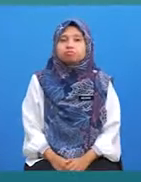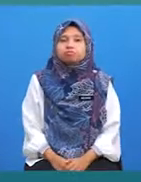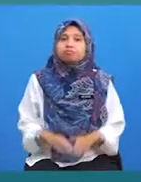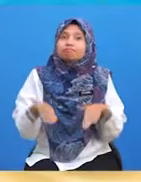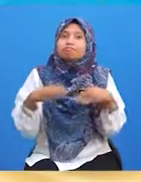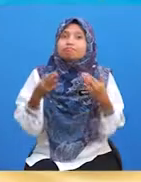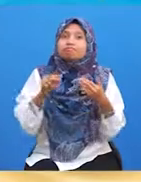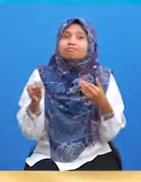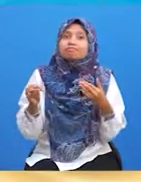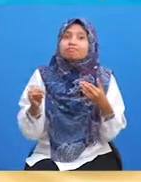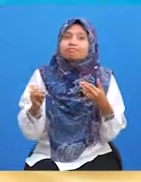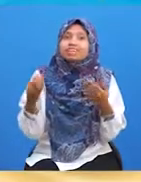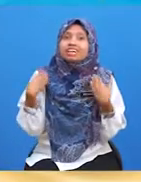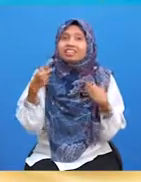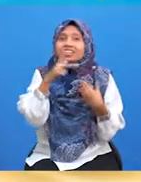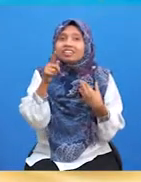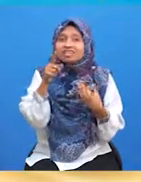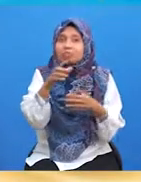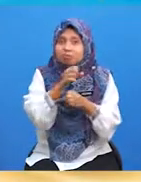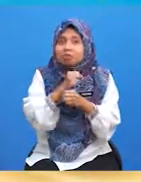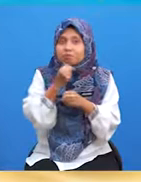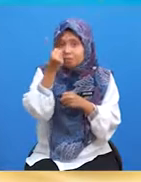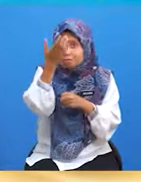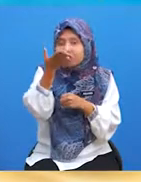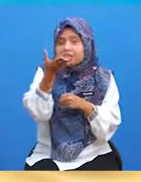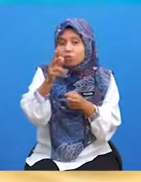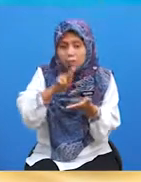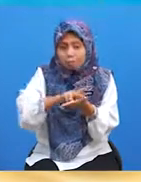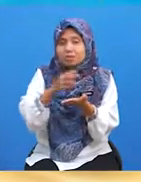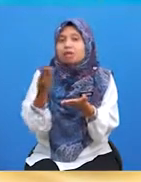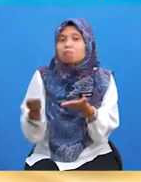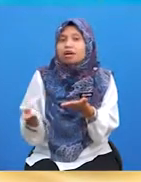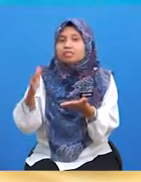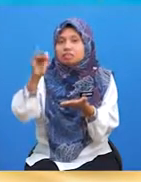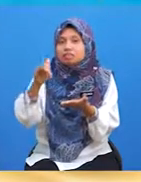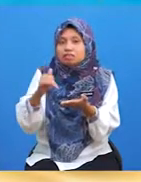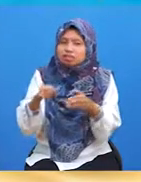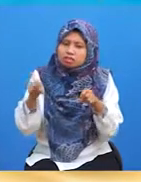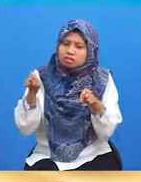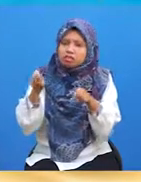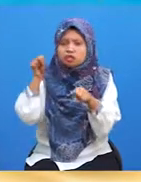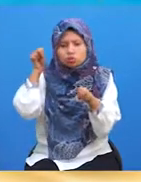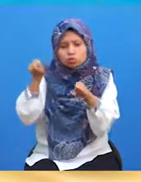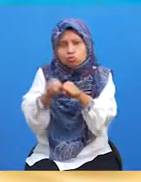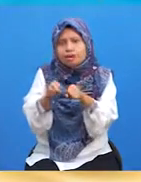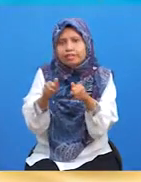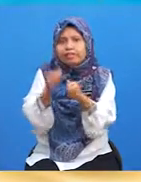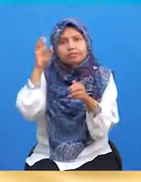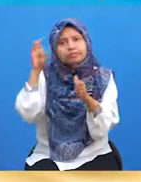Bagaimana, murid-murid? Adakah kamu dapat menyatakan peribahasa yang bersesuaian dengan gambar-gambar tadi?